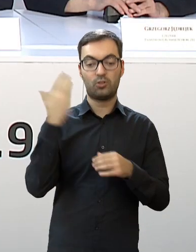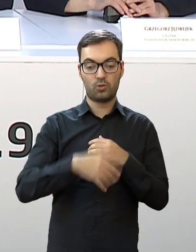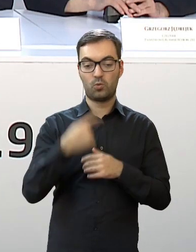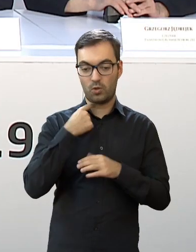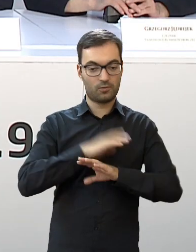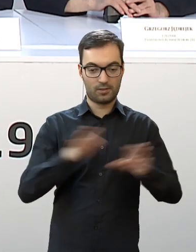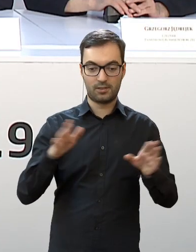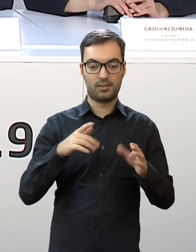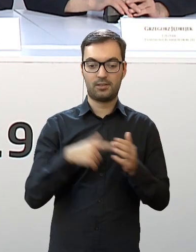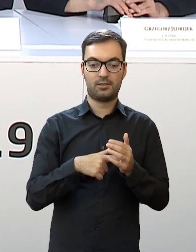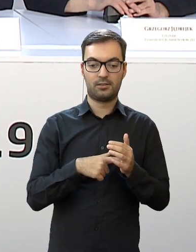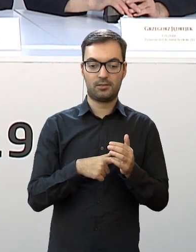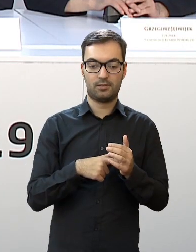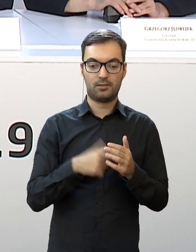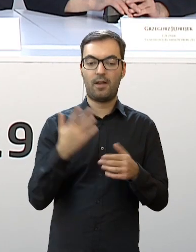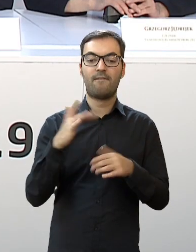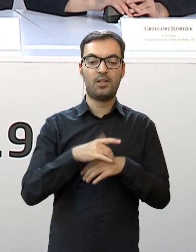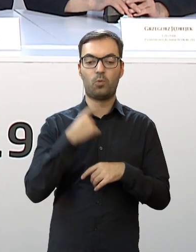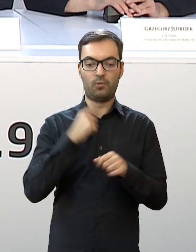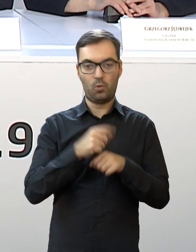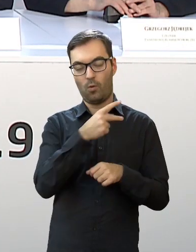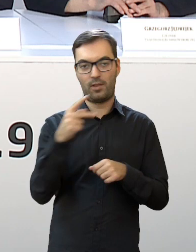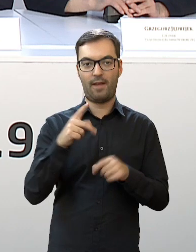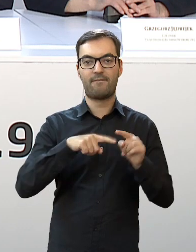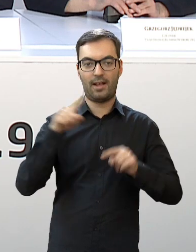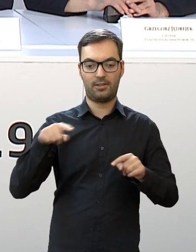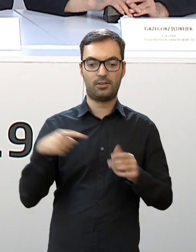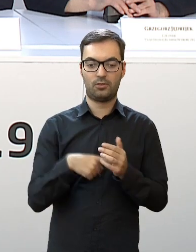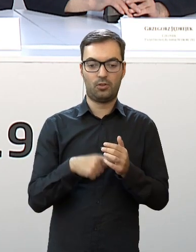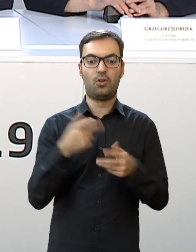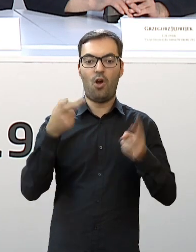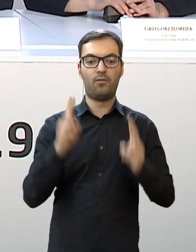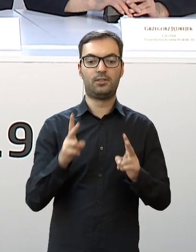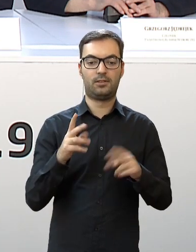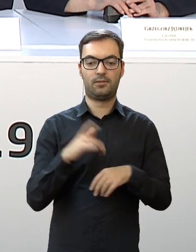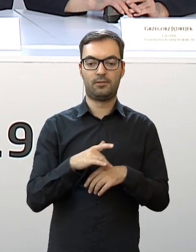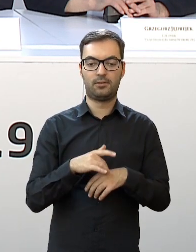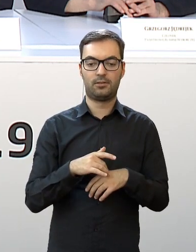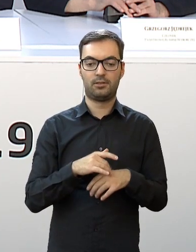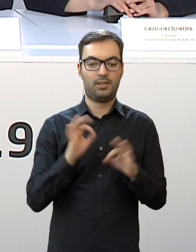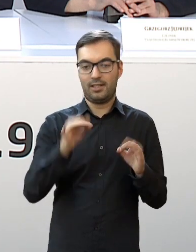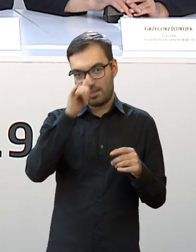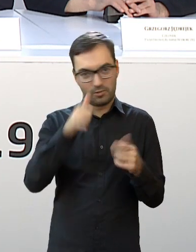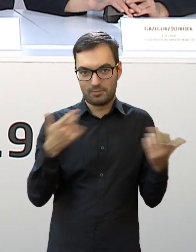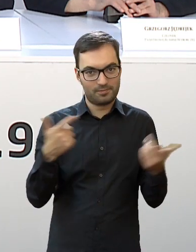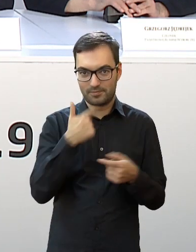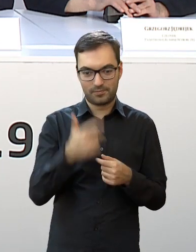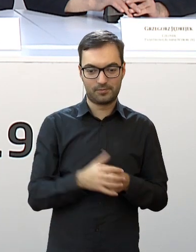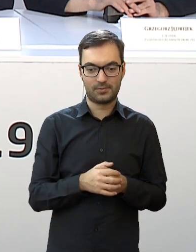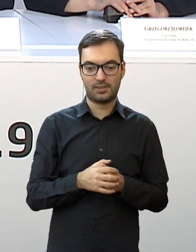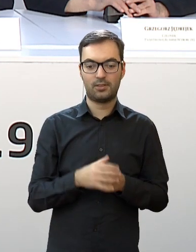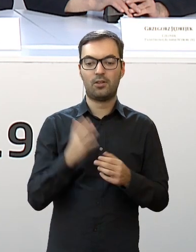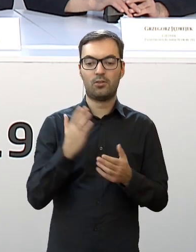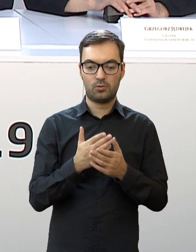frekwencją są faktyczne wyniki głosowania. Bo to jest ostateczna frekwencja. Także w tej chwili tego nie ustalamy. ale